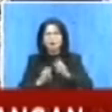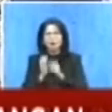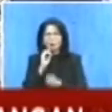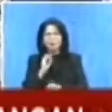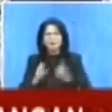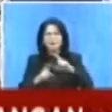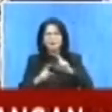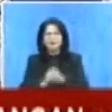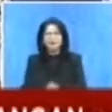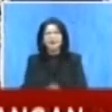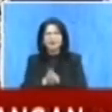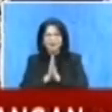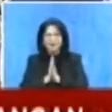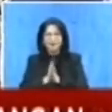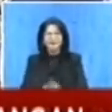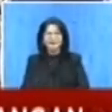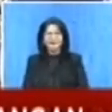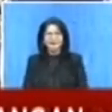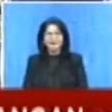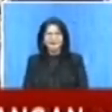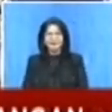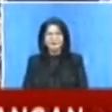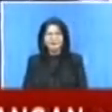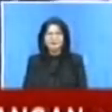Om Namo Buddhaya.